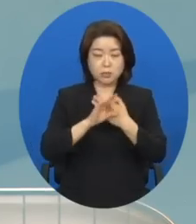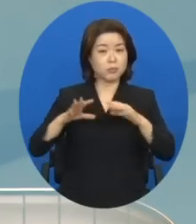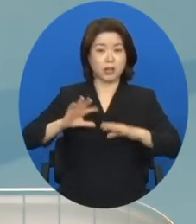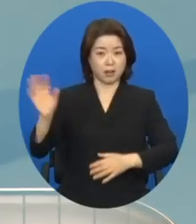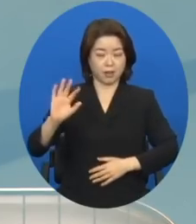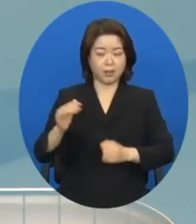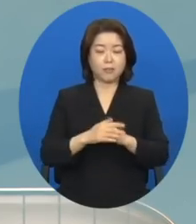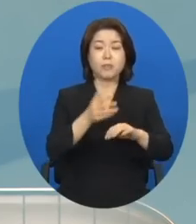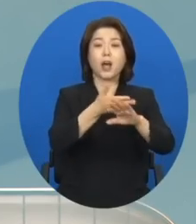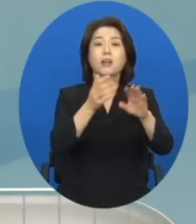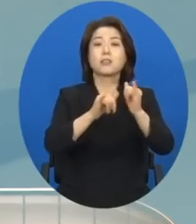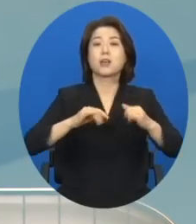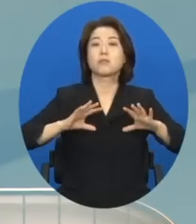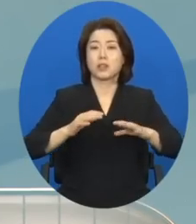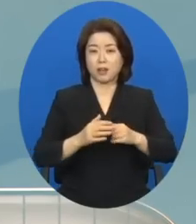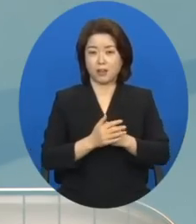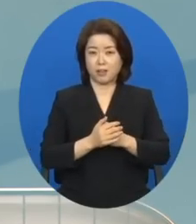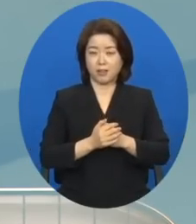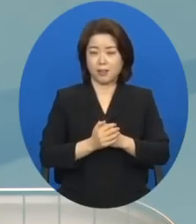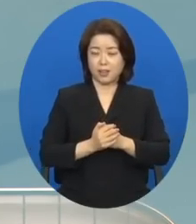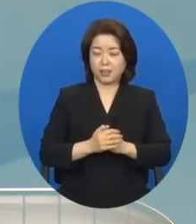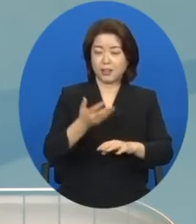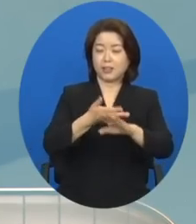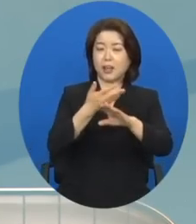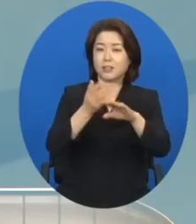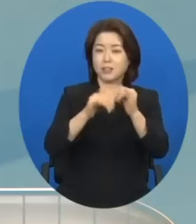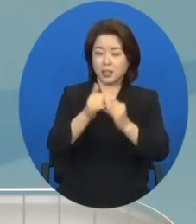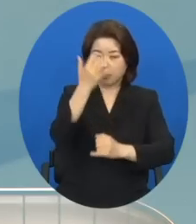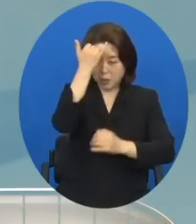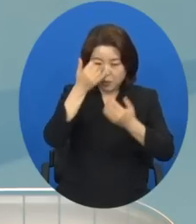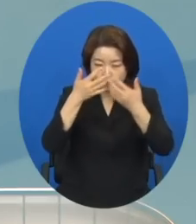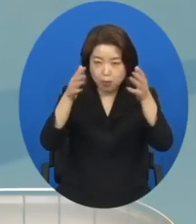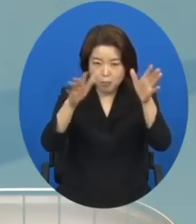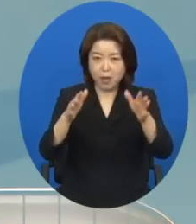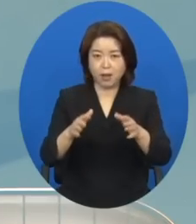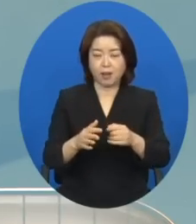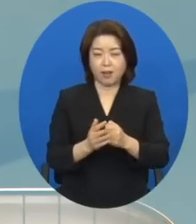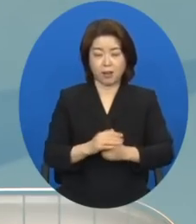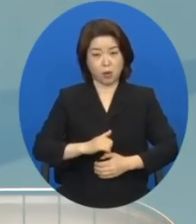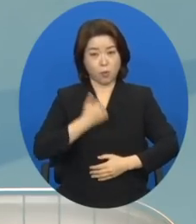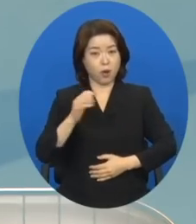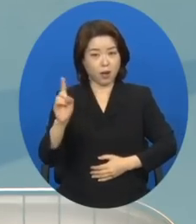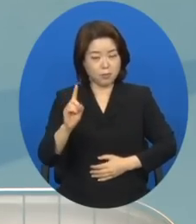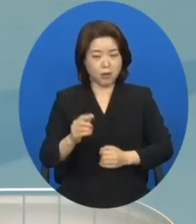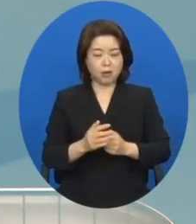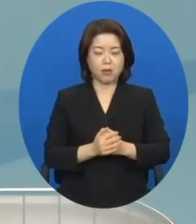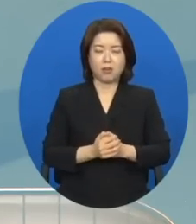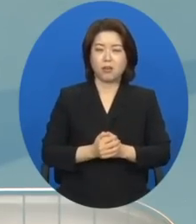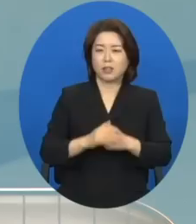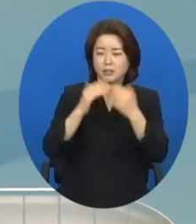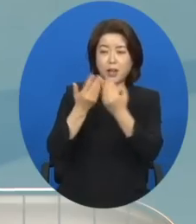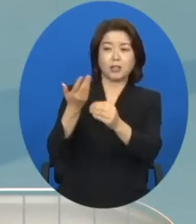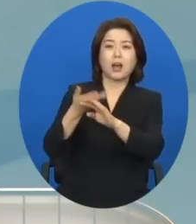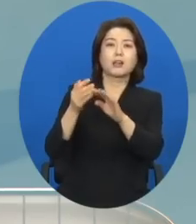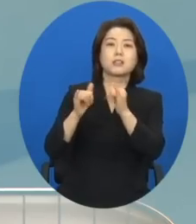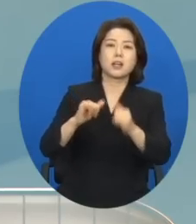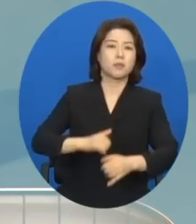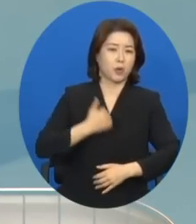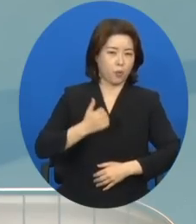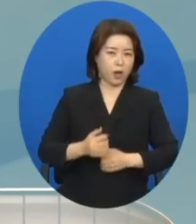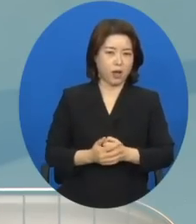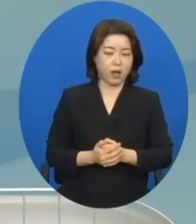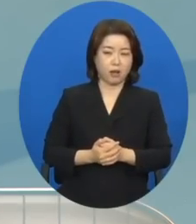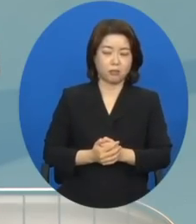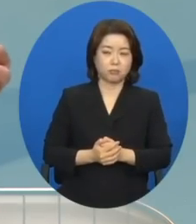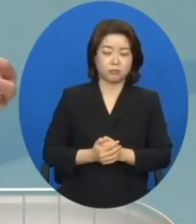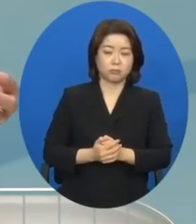남에게 자랑하는 것이죠. 무례한 거요? 다른 사람에게 무례한 것입니다. 성내는 것도 마찬가지고 화내는 것도 마찬가지입니다. 멀리